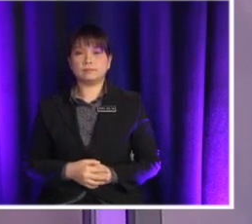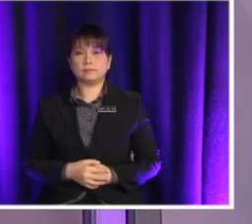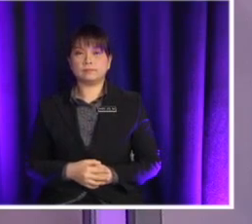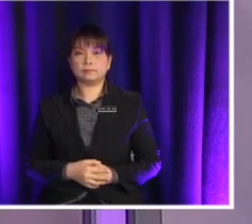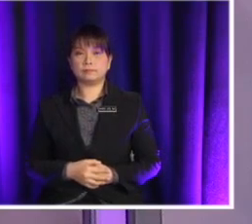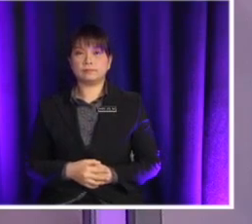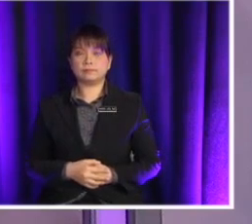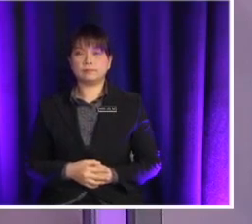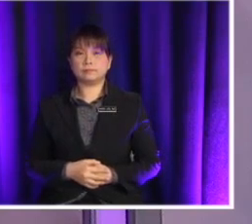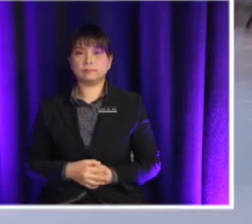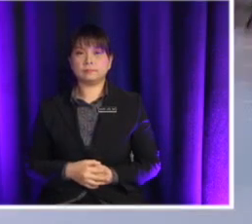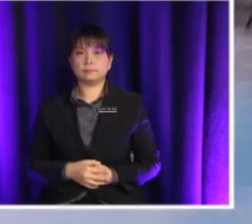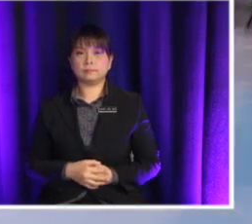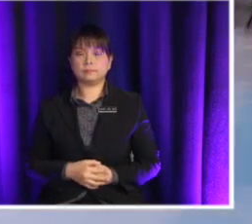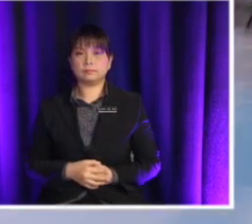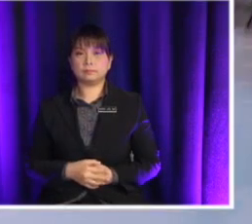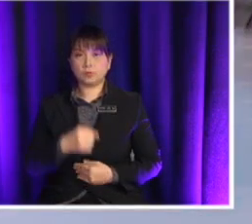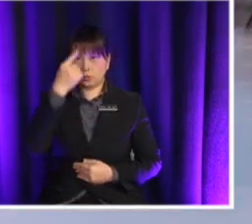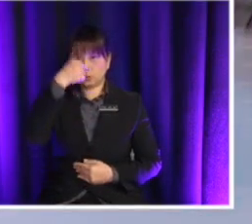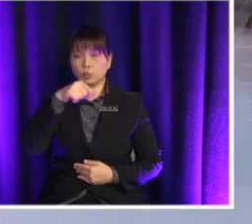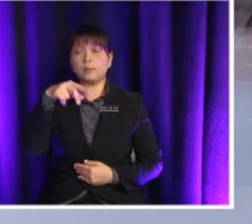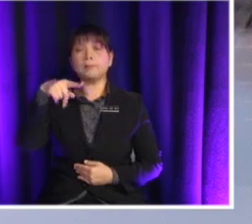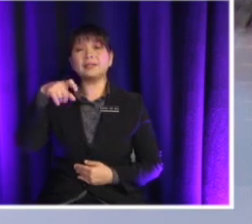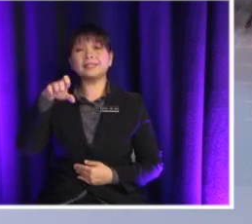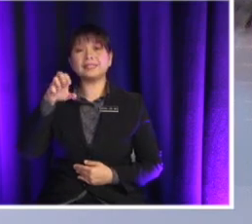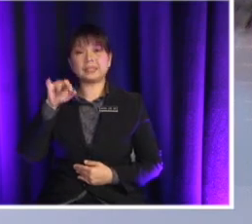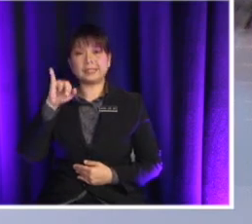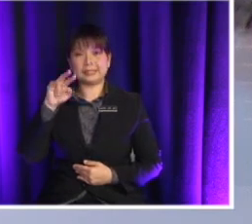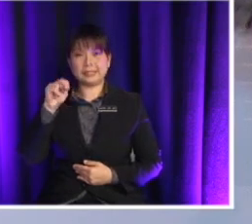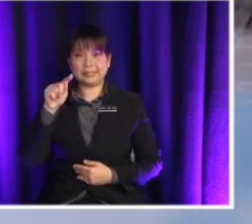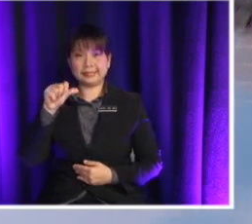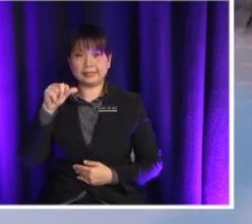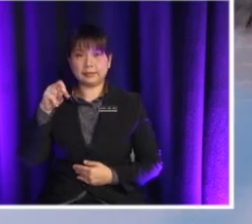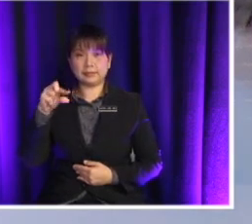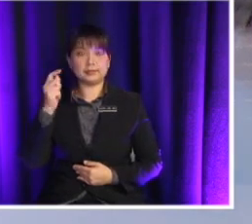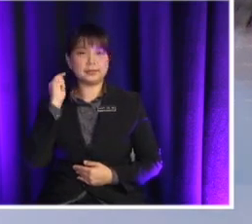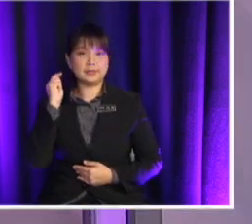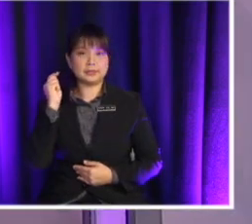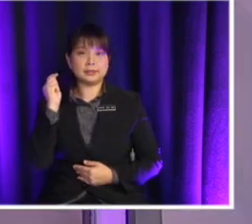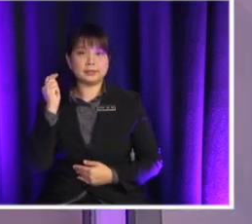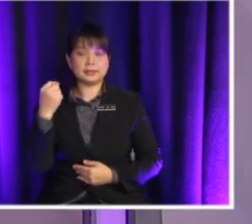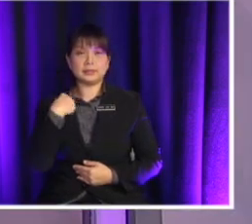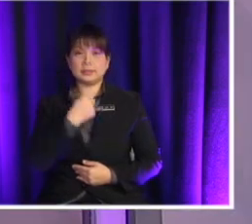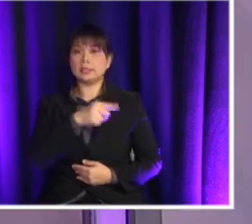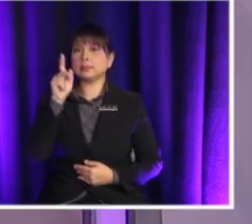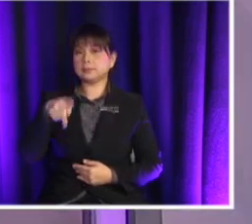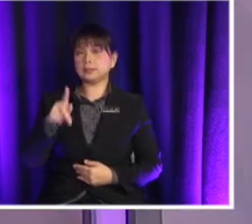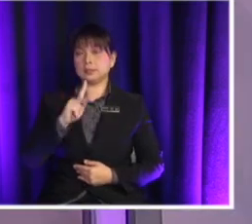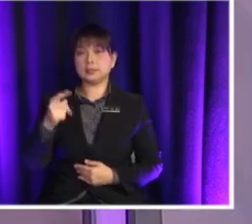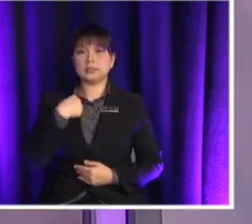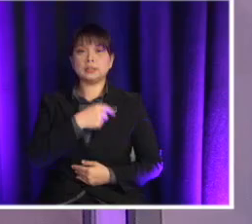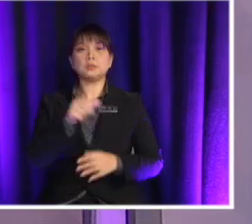untuk perintang tadi. Okey, untuk perintang tadi. Ya, untuk perintang tadi kita pastikan tadi kan kita boleh lihat